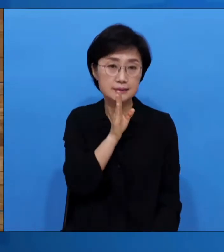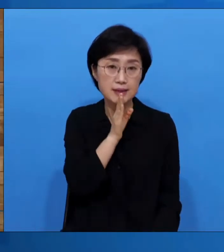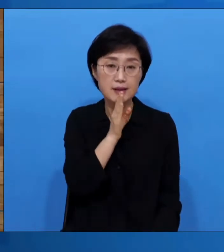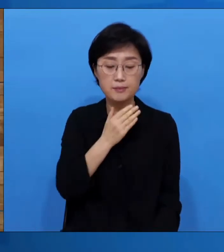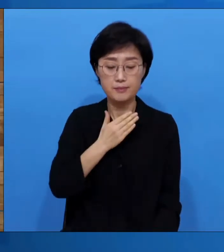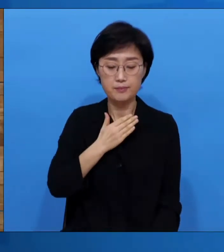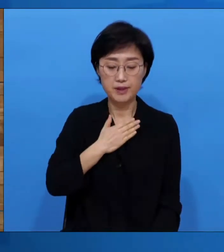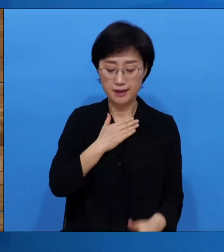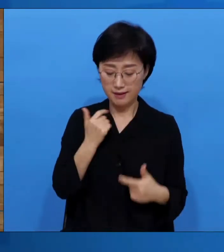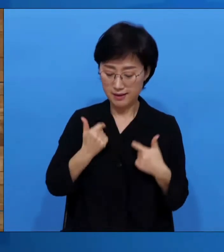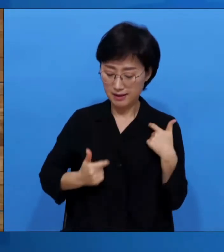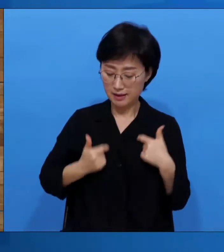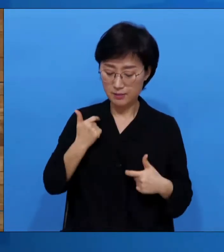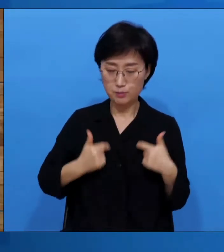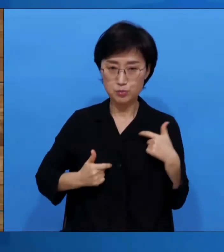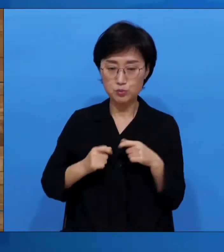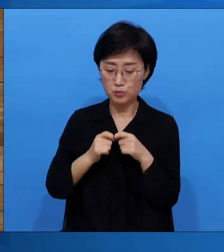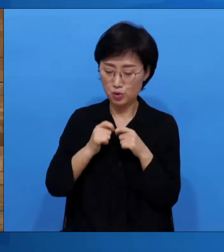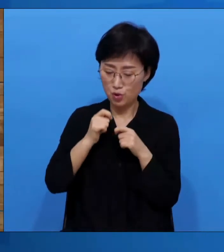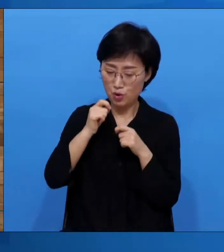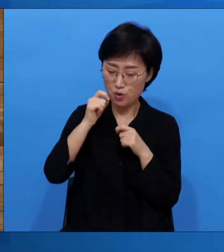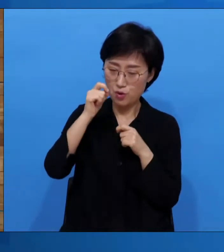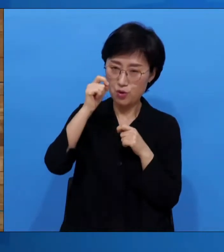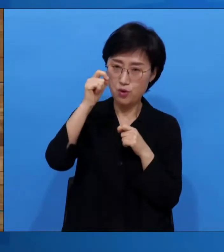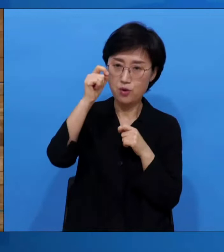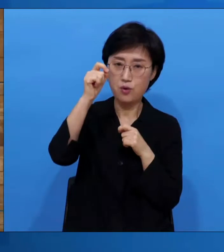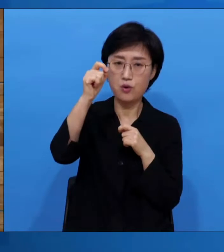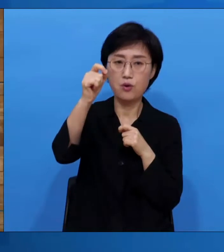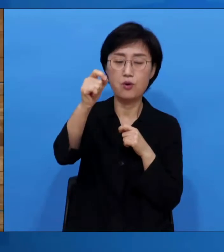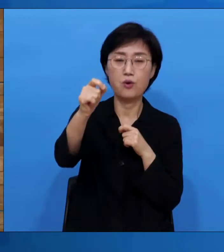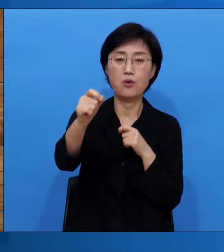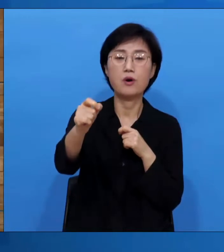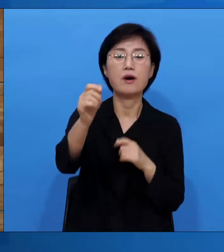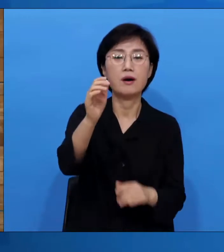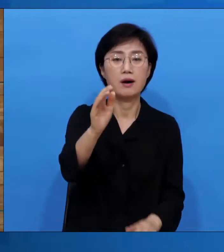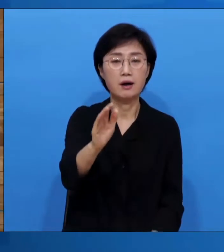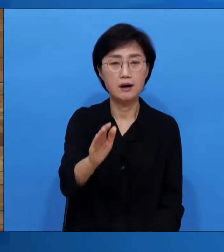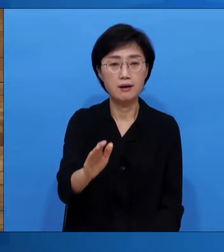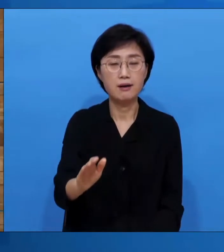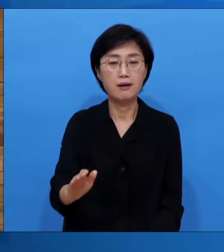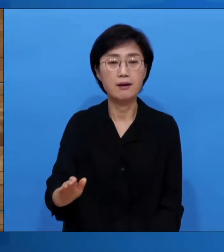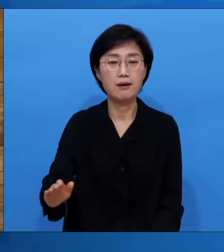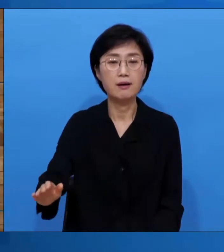밝았네 참 내 기쁨 영원하도다